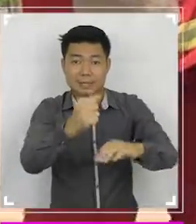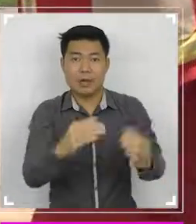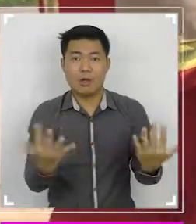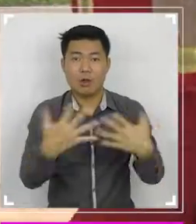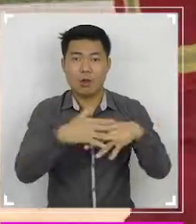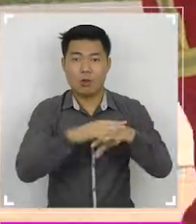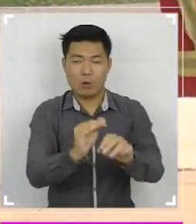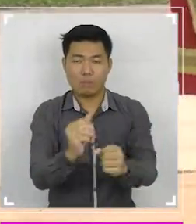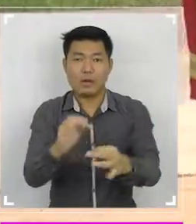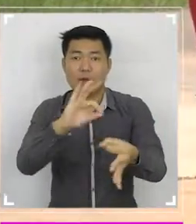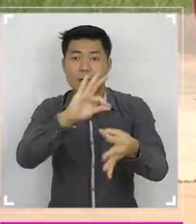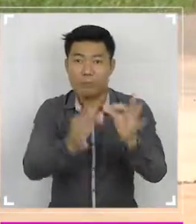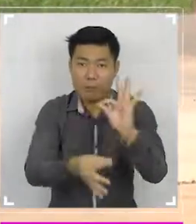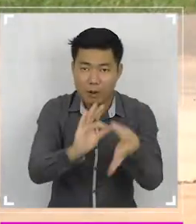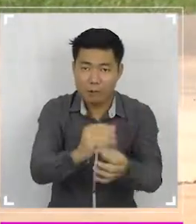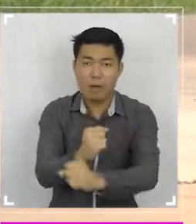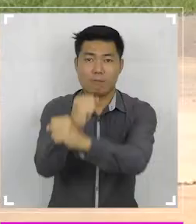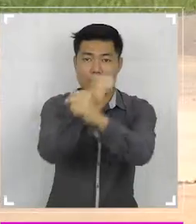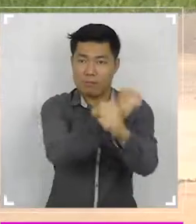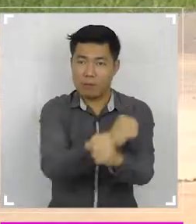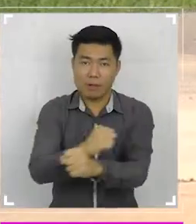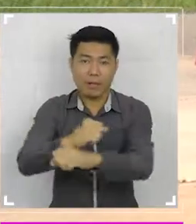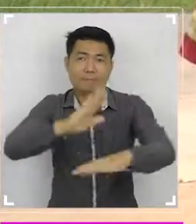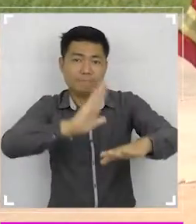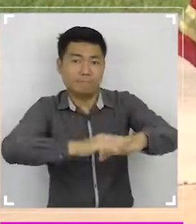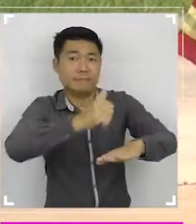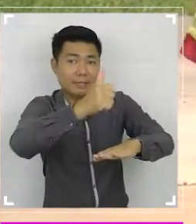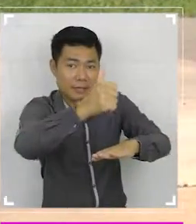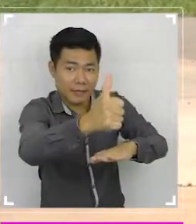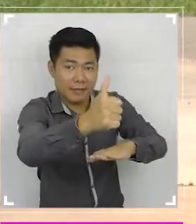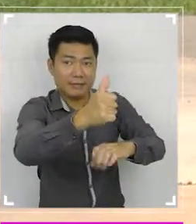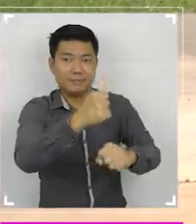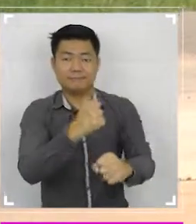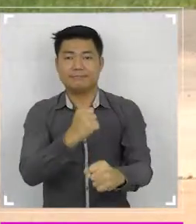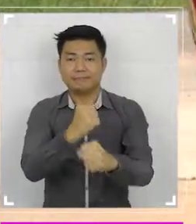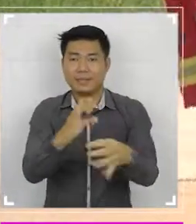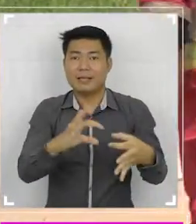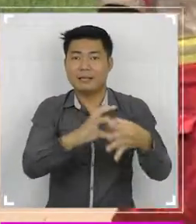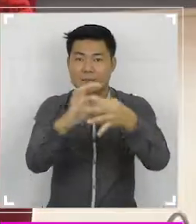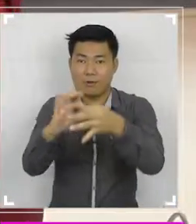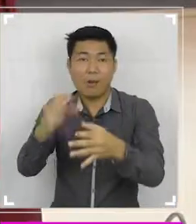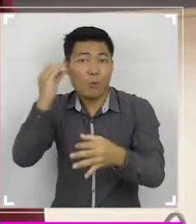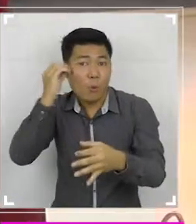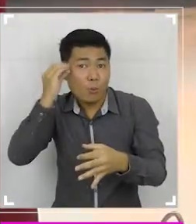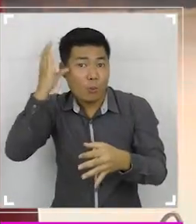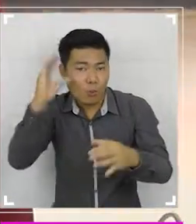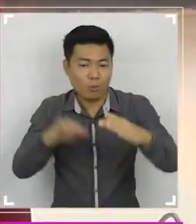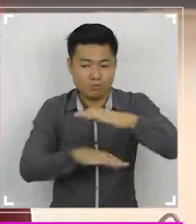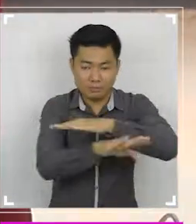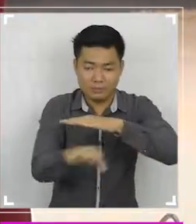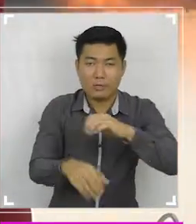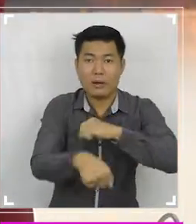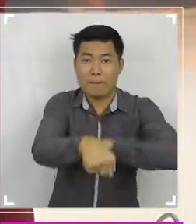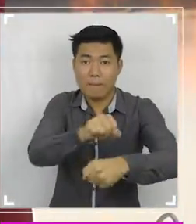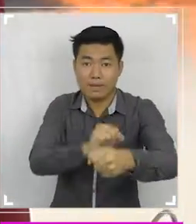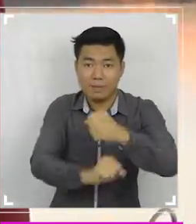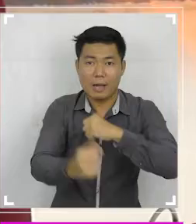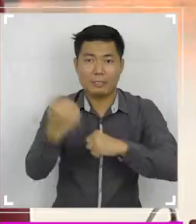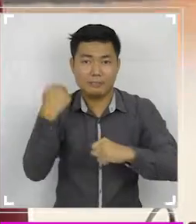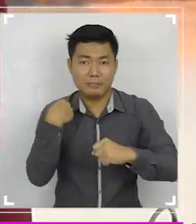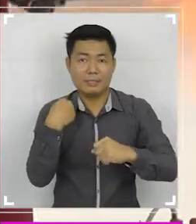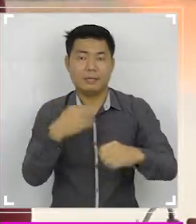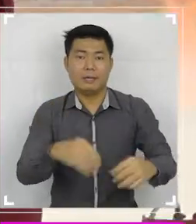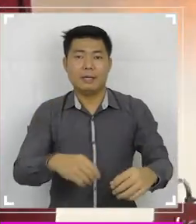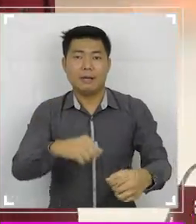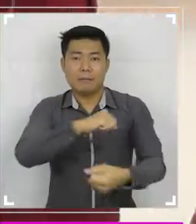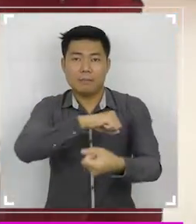เป็นมาตรฐานเดียวกันรวมทั้งป้องกันและช่วยลดอันตรายเพิ่มความชำนาญเกี่ยวกับความรู้เบื้องต้นในการปฏิบัติเมื่อเกิดเหตุ